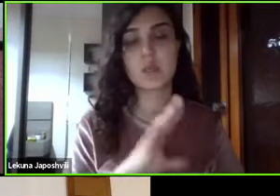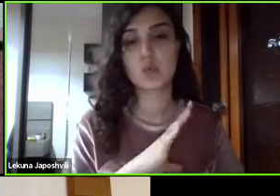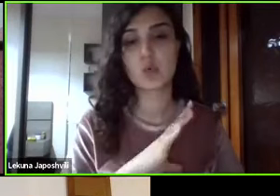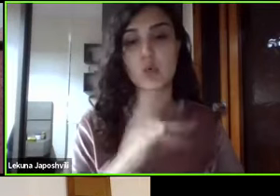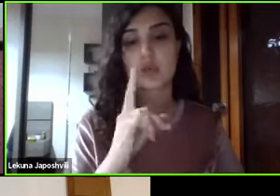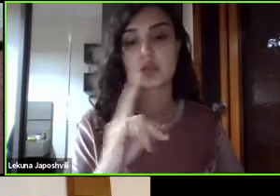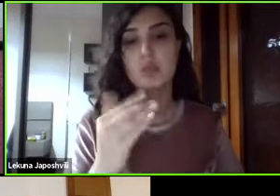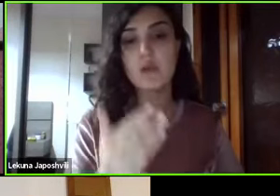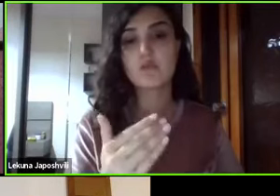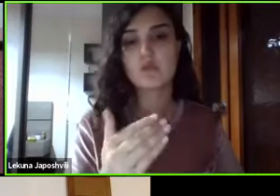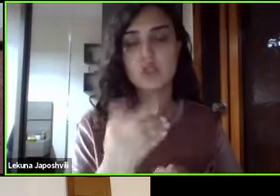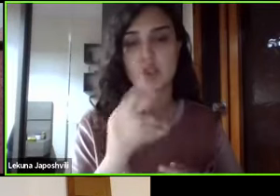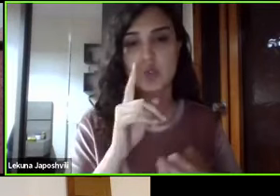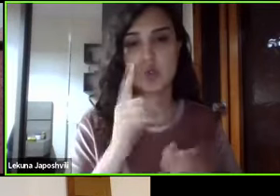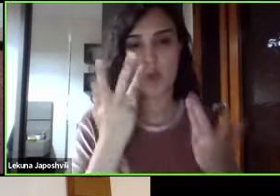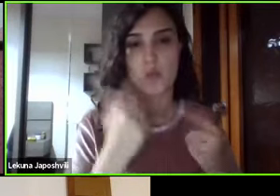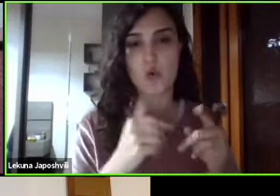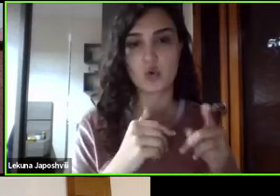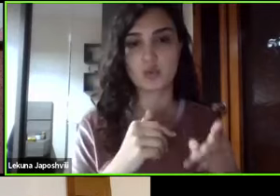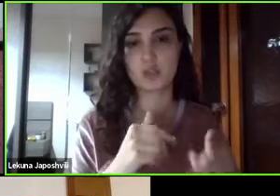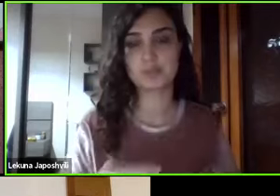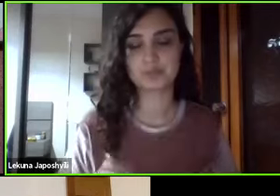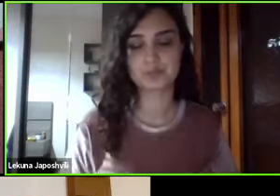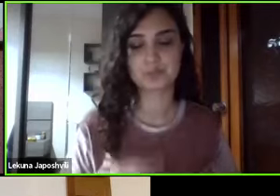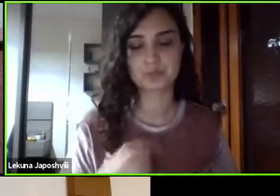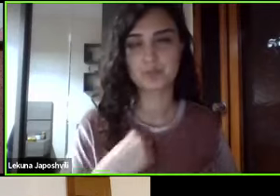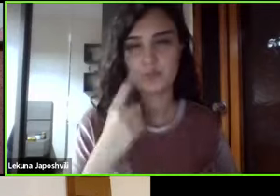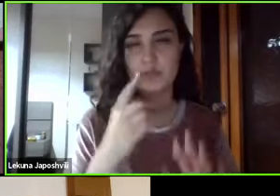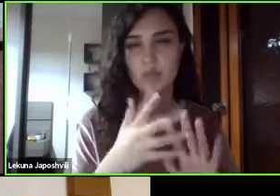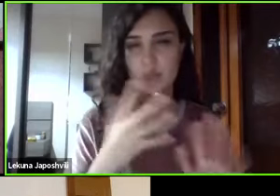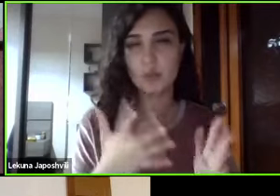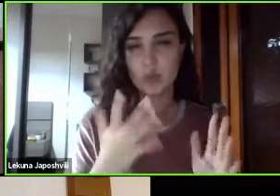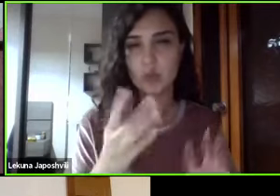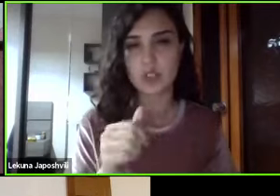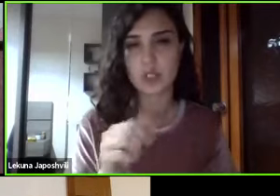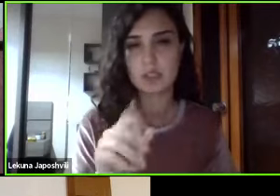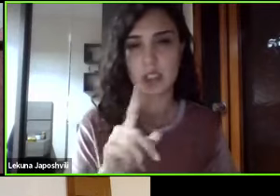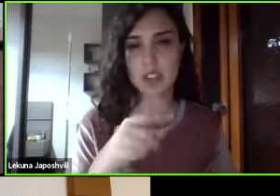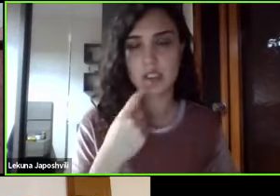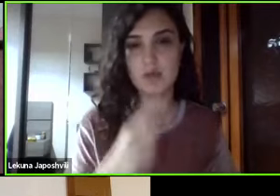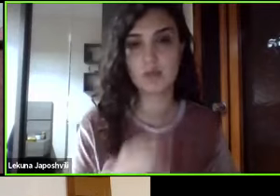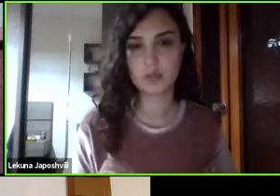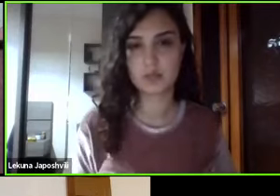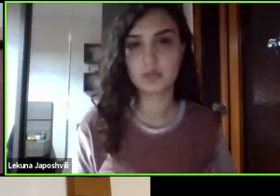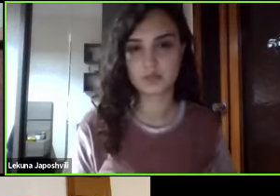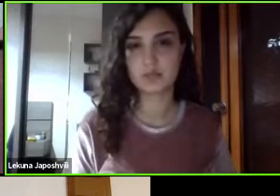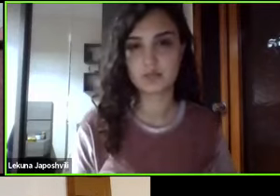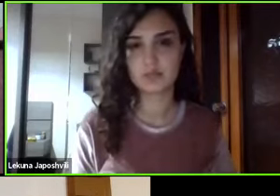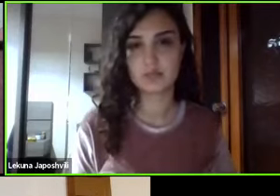ბავშვის კომფორტი მე მგონია ხვდებით ხო თამთა რაზე რაზე საუბრო